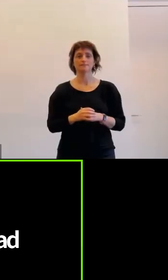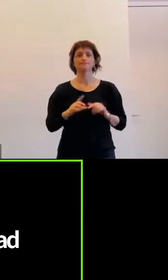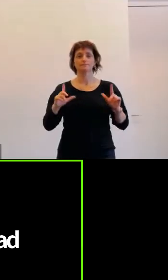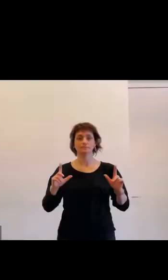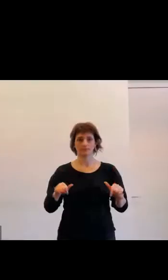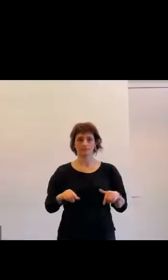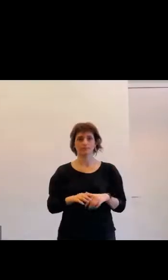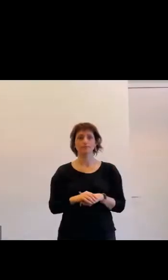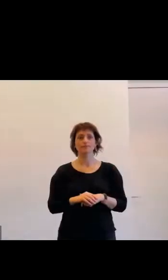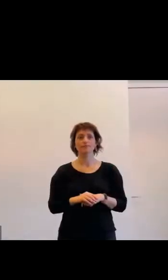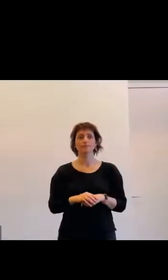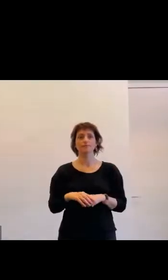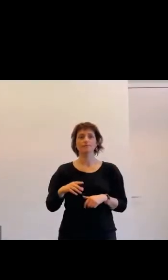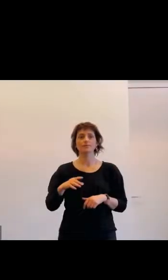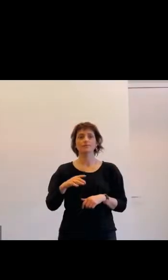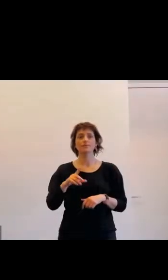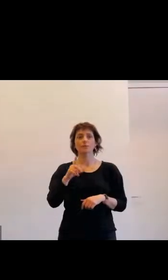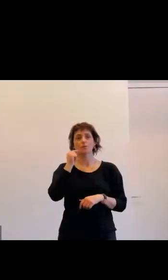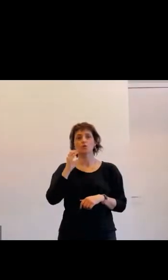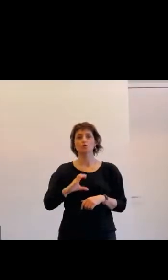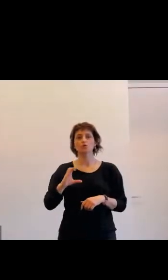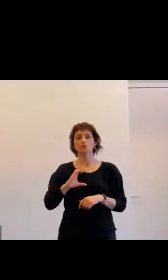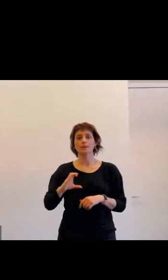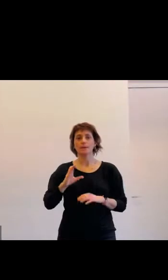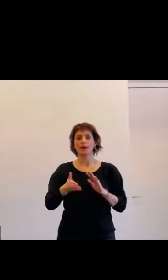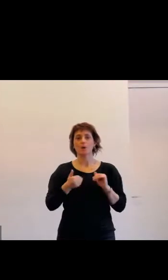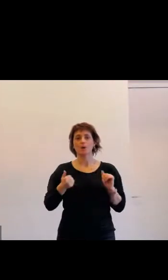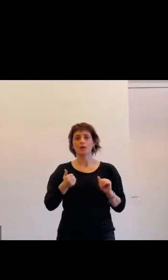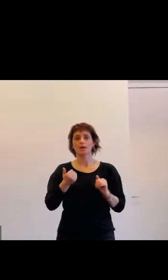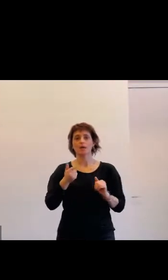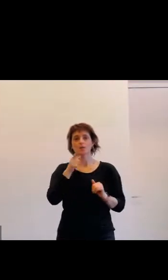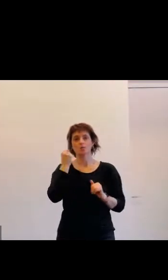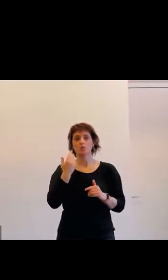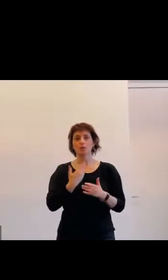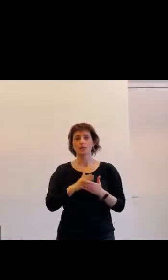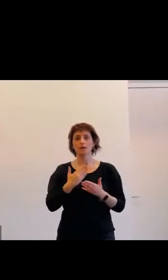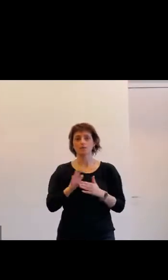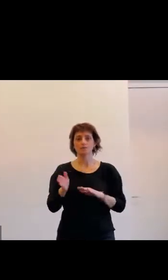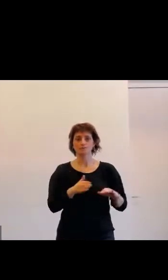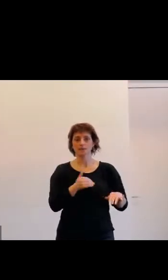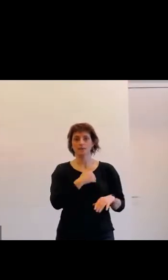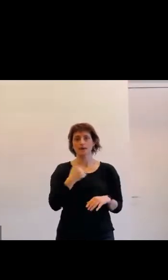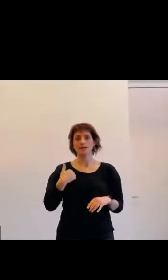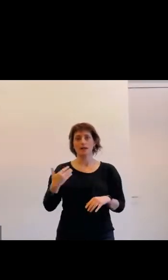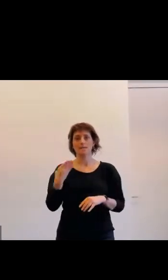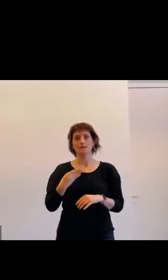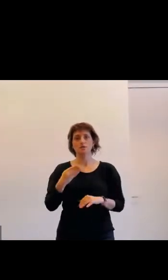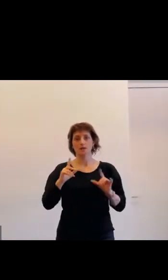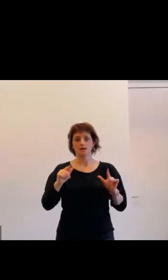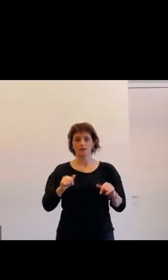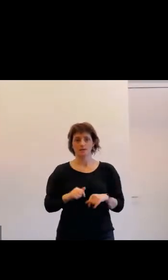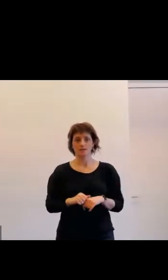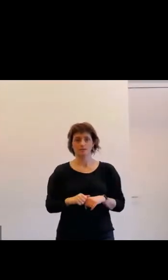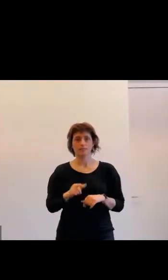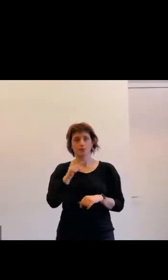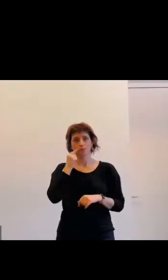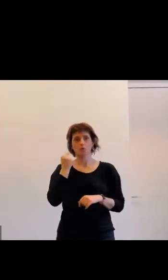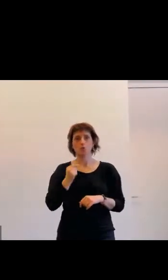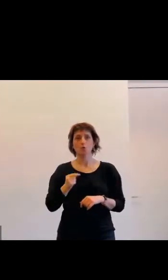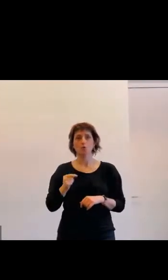Présente. Ossine Chabira, pouvoir à Bertrand Masson. Delphine Michel. Présente. Arnaud Bernays.